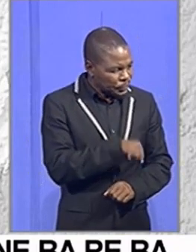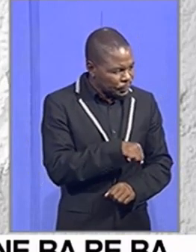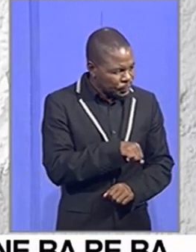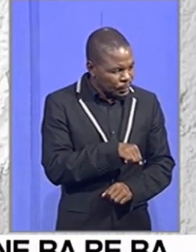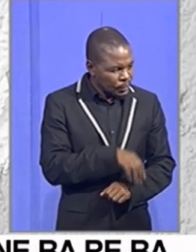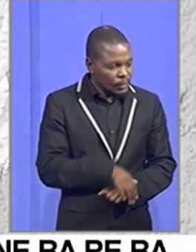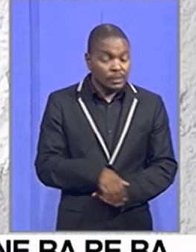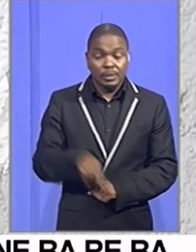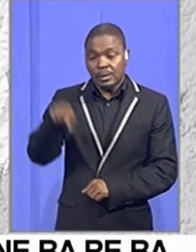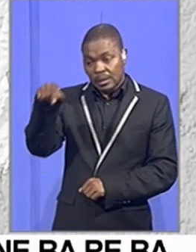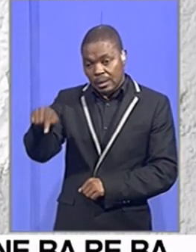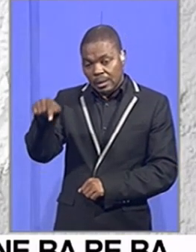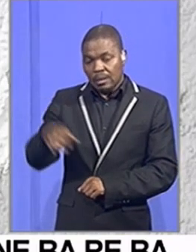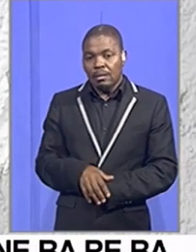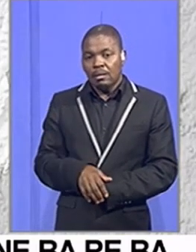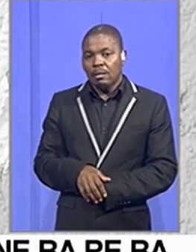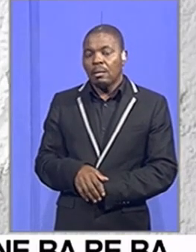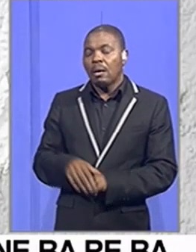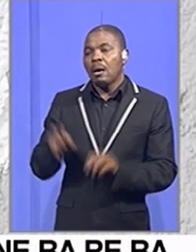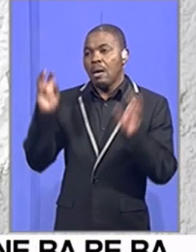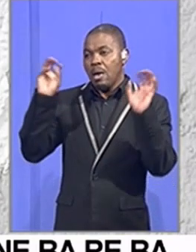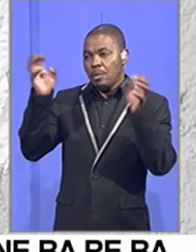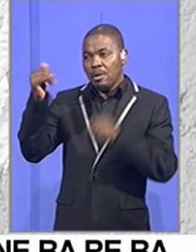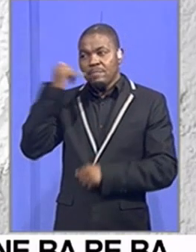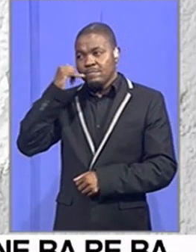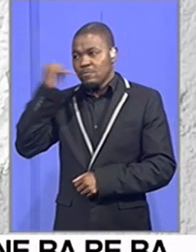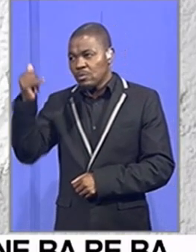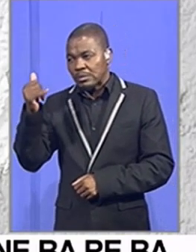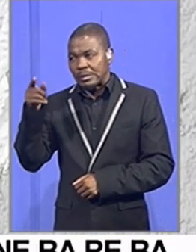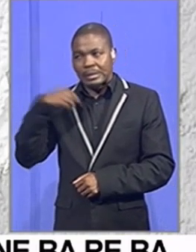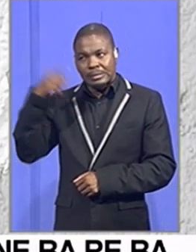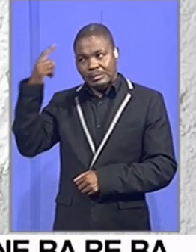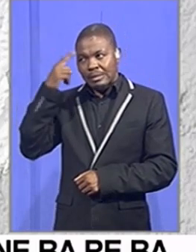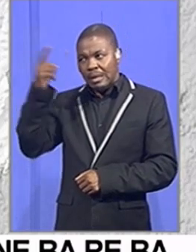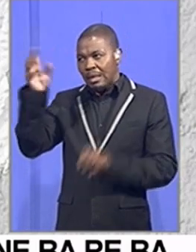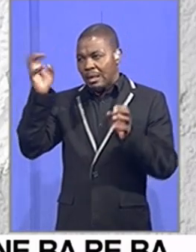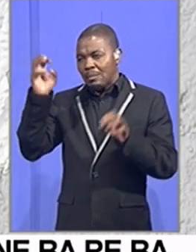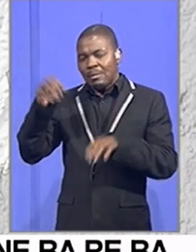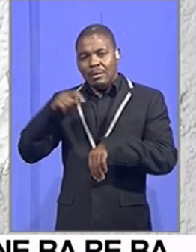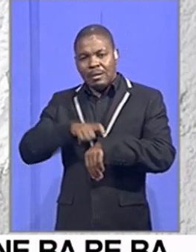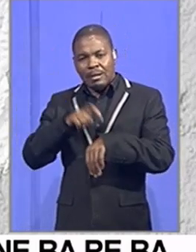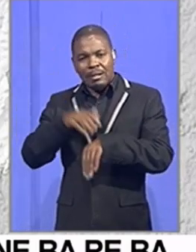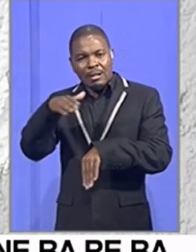ebe le gore fo teng fale e ba re bite ambulance ka re ambulance gongwe yo re di